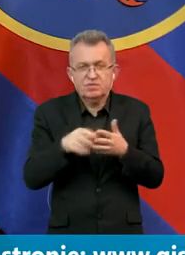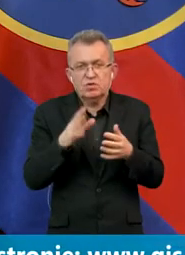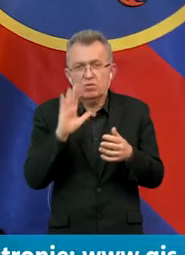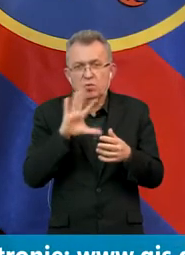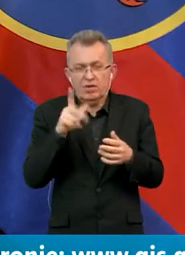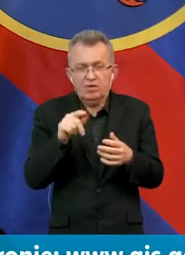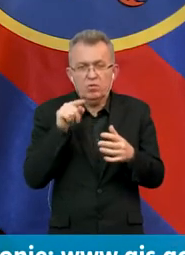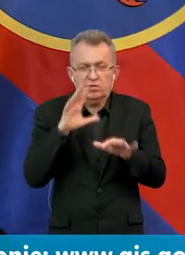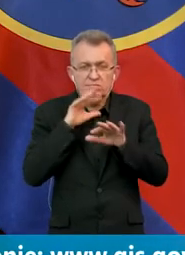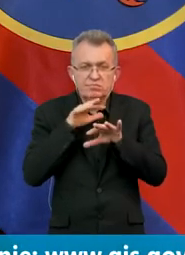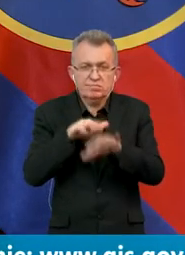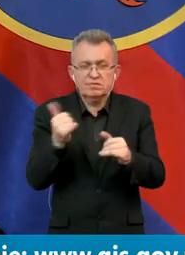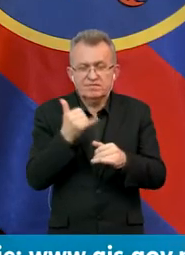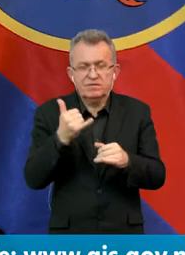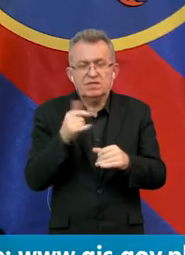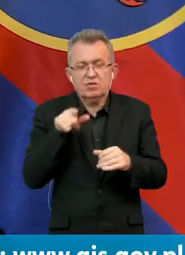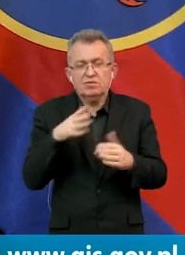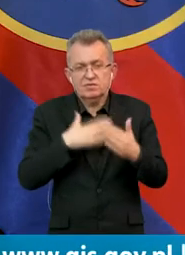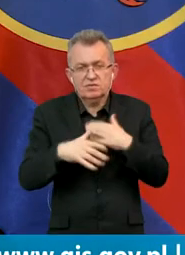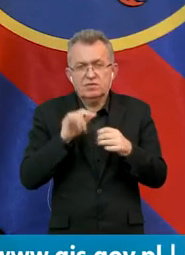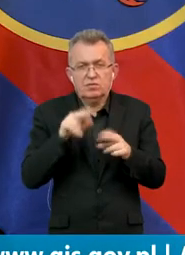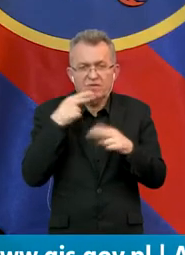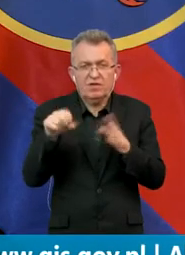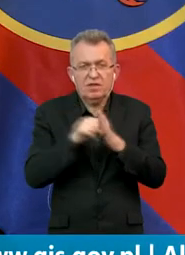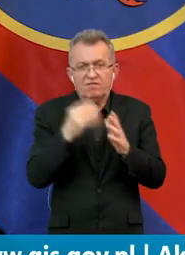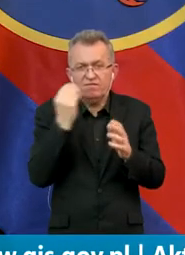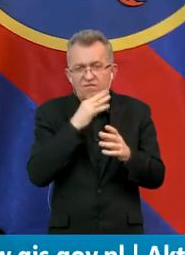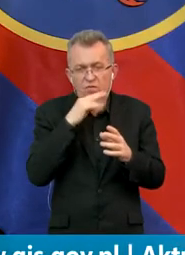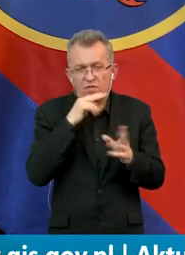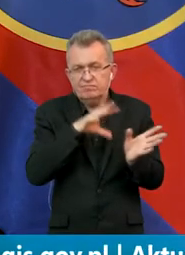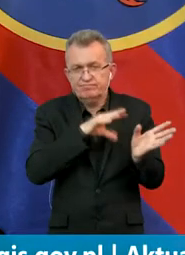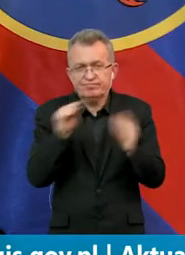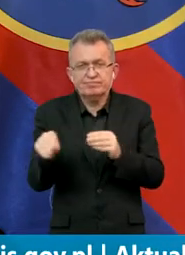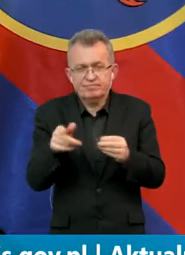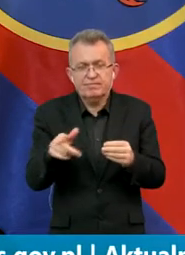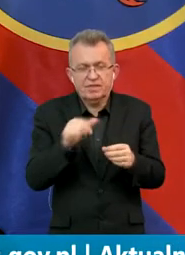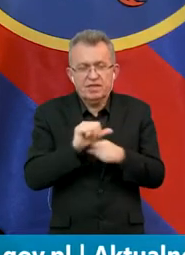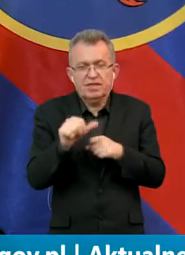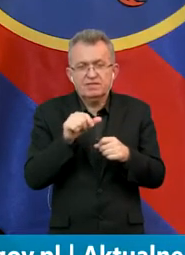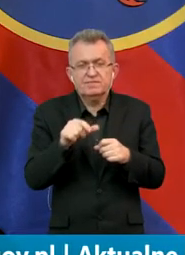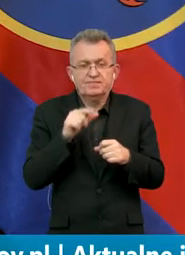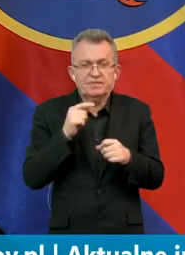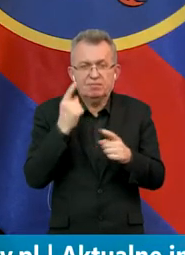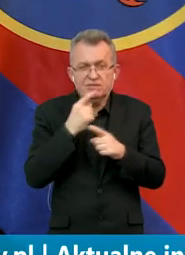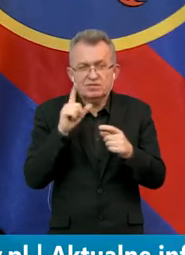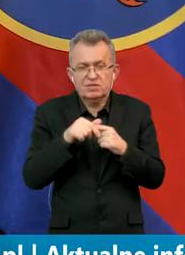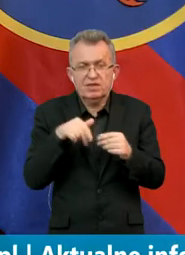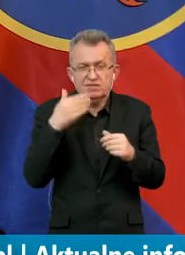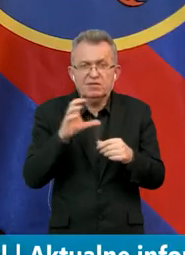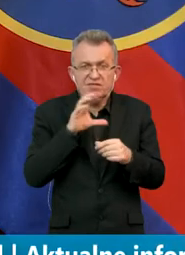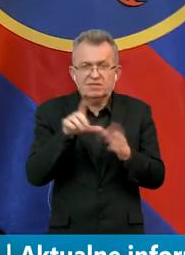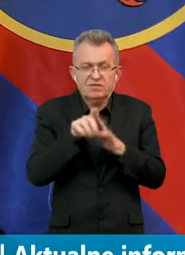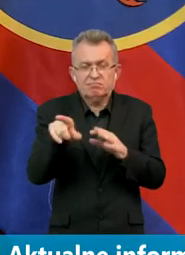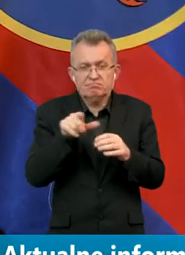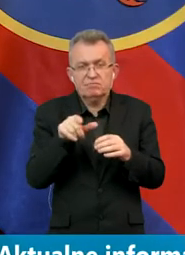pogoda, to są tam tłumy. I to nas bardzo cieszy, bo to jest powrót miasta nad wodę, to o co nam chodziło. I myślę, że kolejne inwestycje w tym